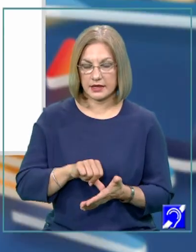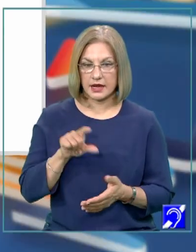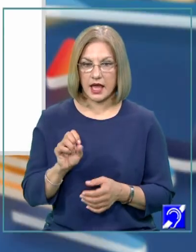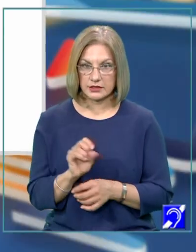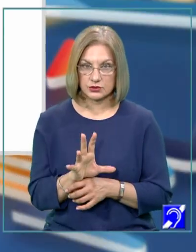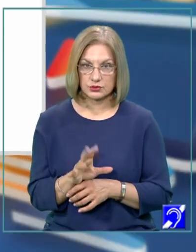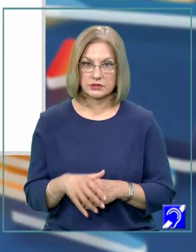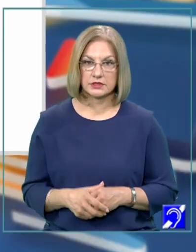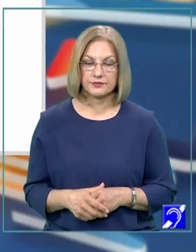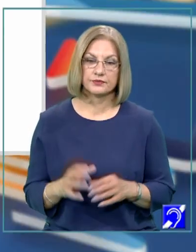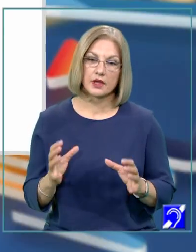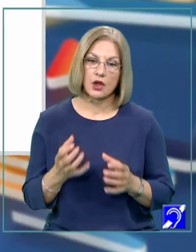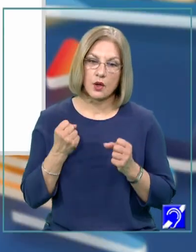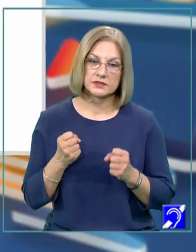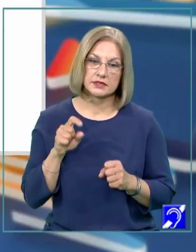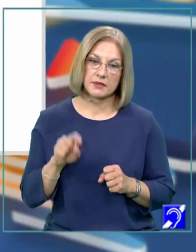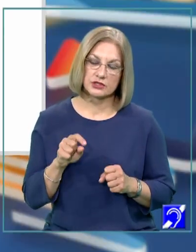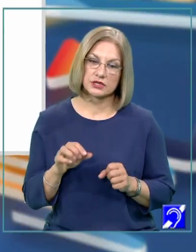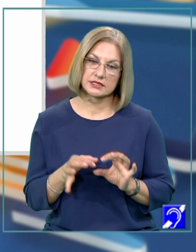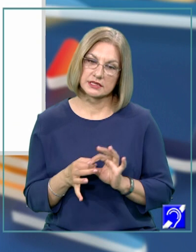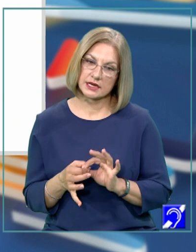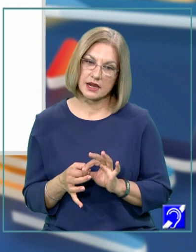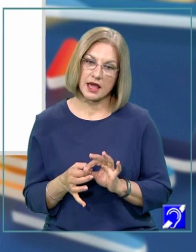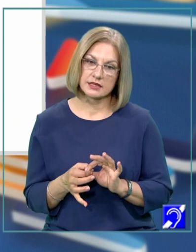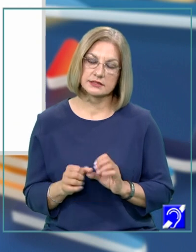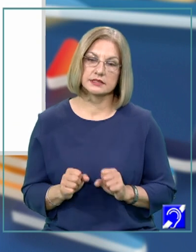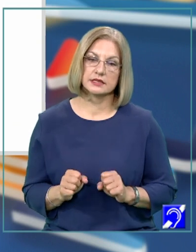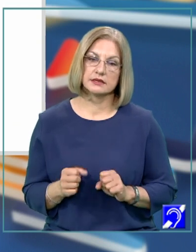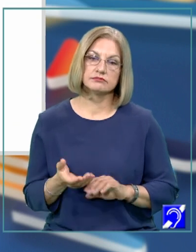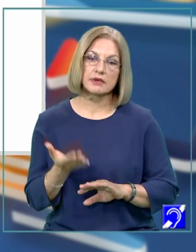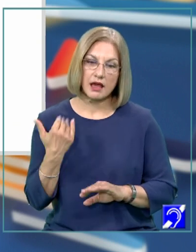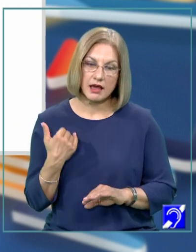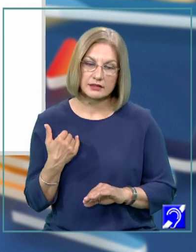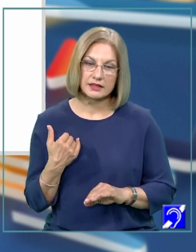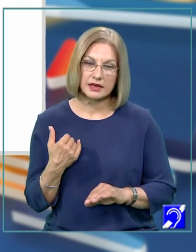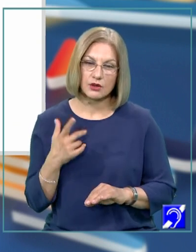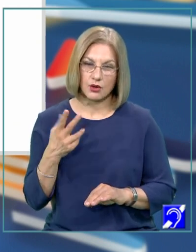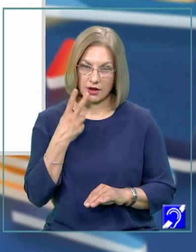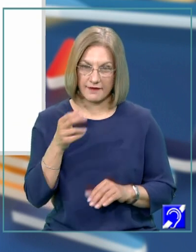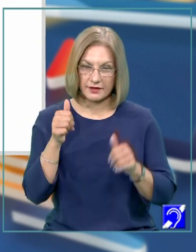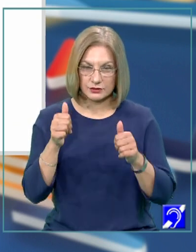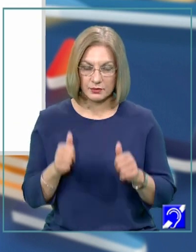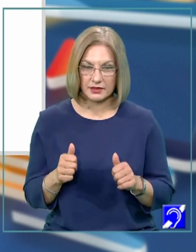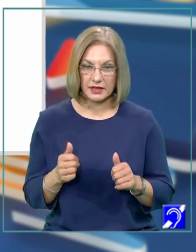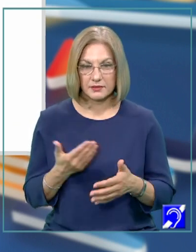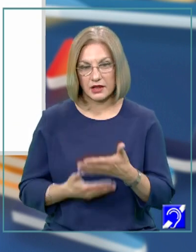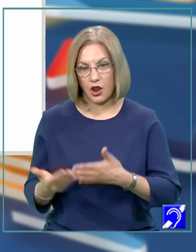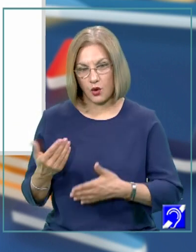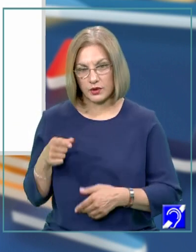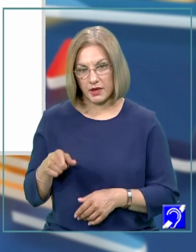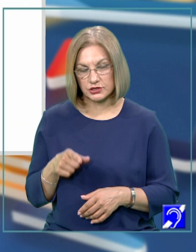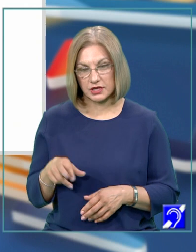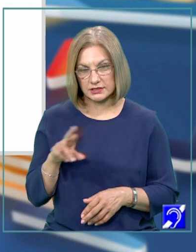sursei am obținut această relație copii until your pe tabla înlocuind în